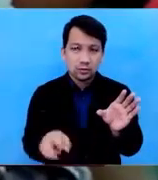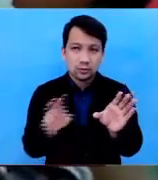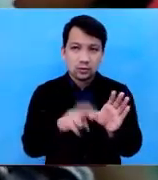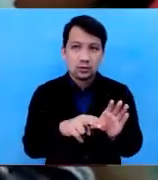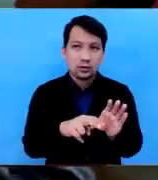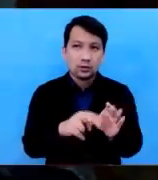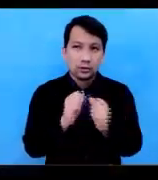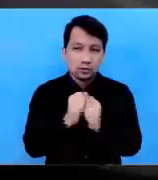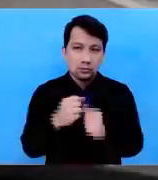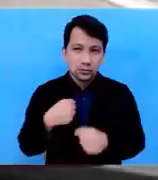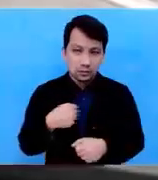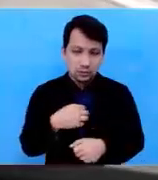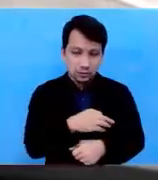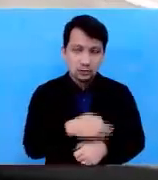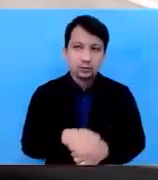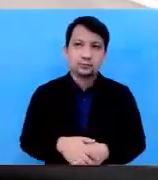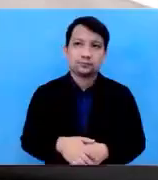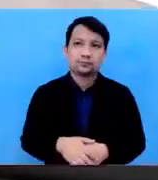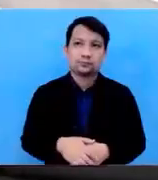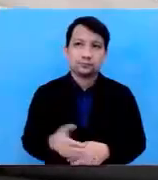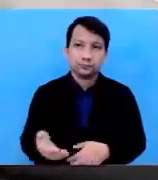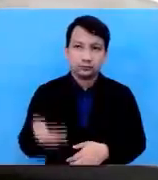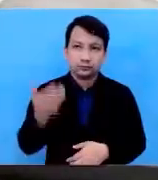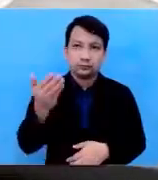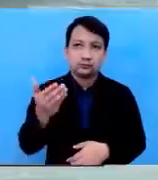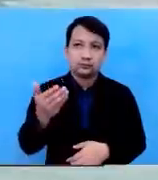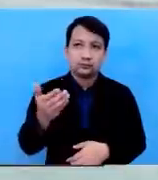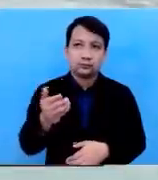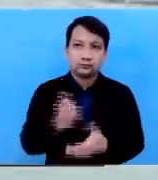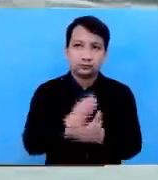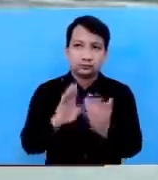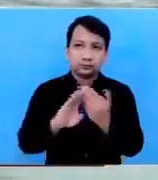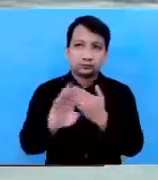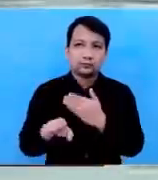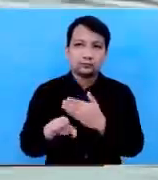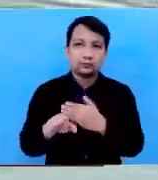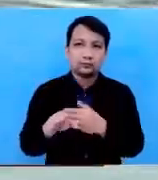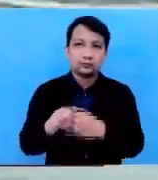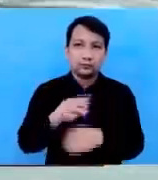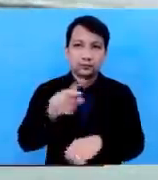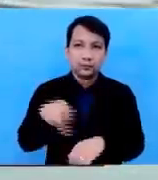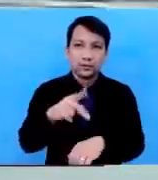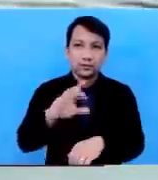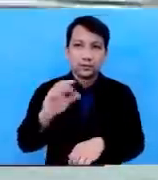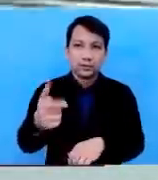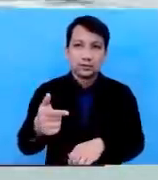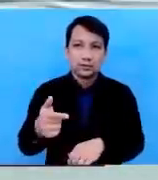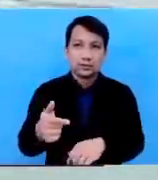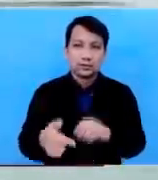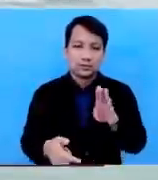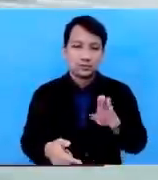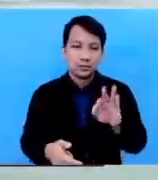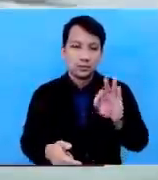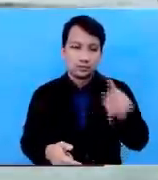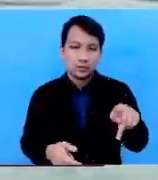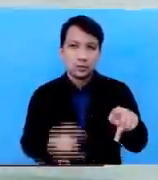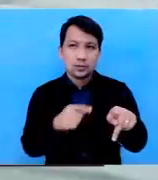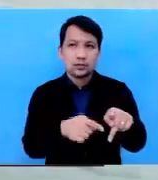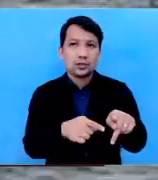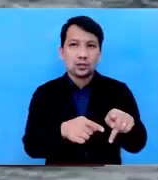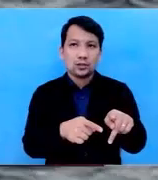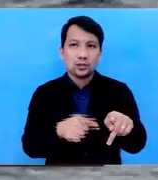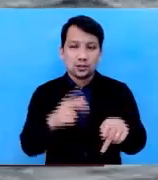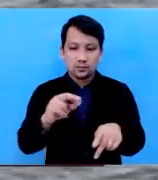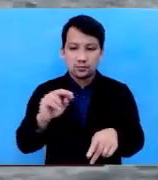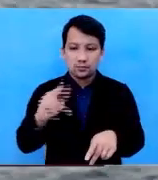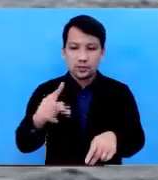nito. Kinaumagaan ng Sabado, agad binalikan ng mga tauhan ng Philippine Coast Guard kasama ang Bureau of Fire Protection at Philippine National Police